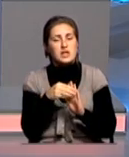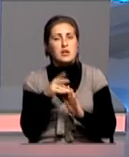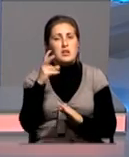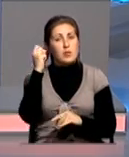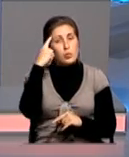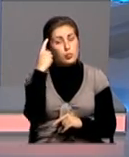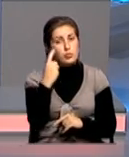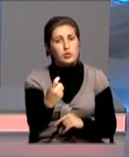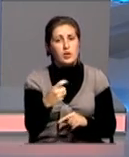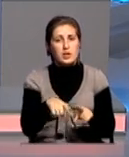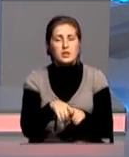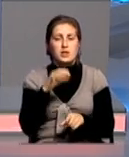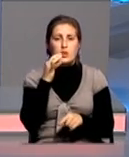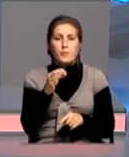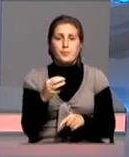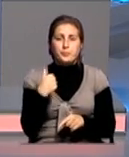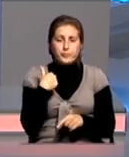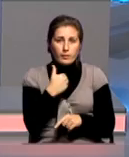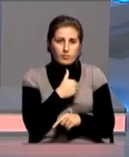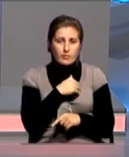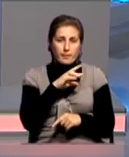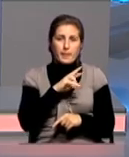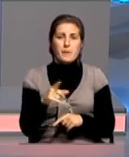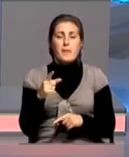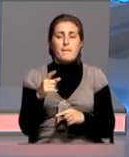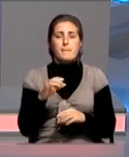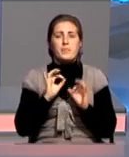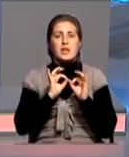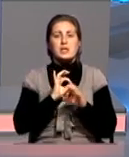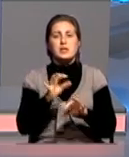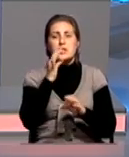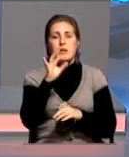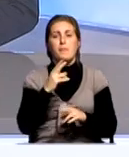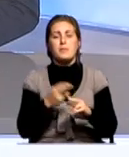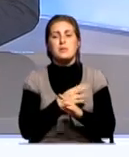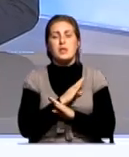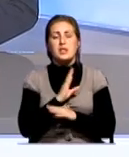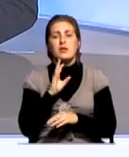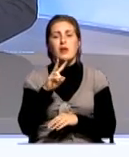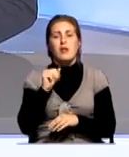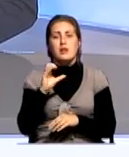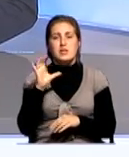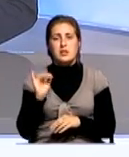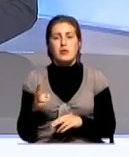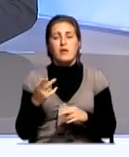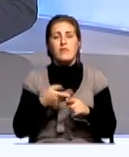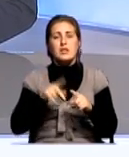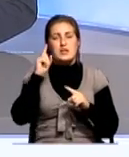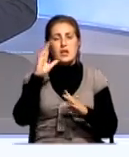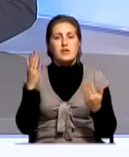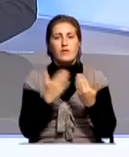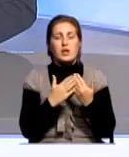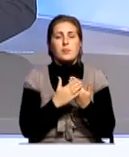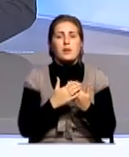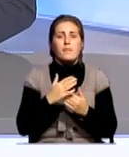предупреждение так скажем Да я хотел бы вот здесь привести слова Бессмертного классика как говорил в известном сеном фильме Профессор